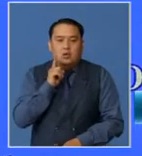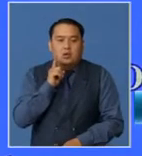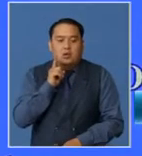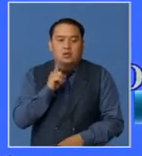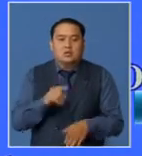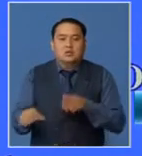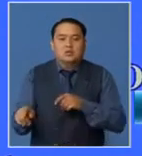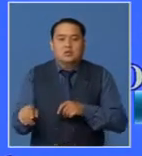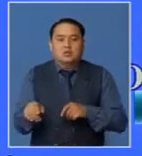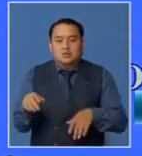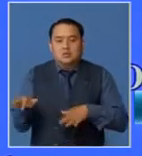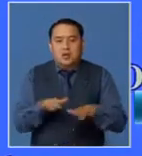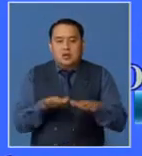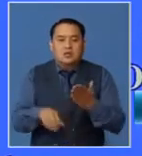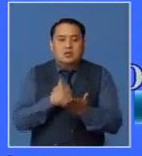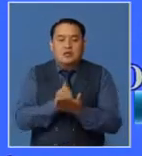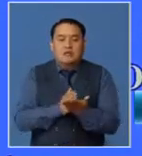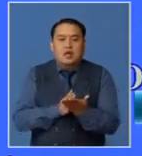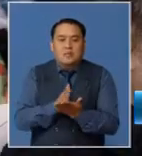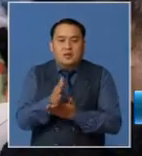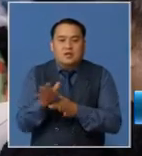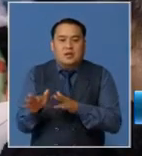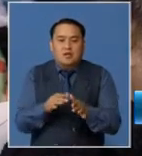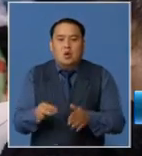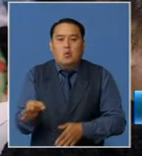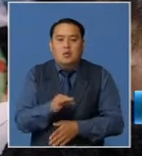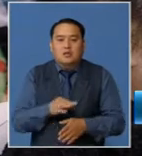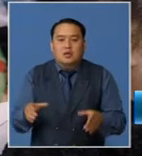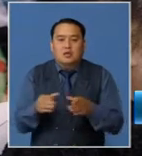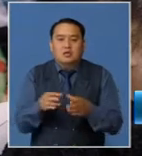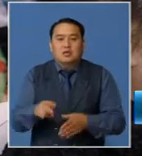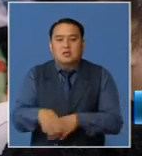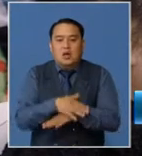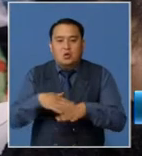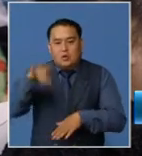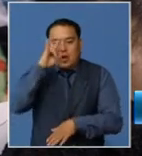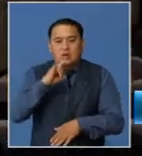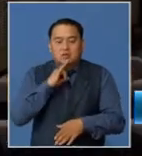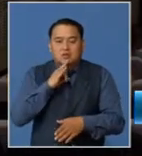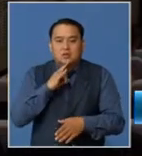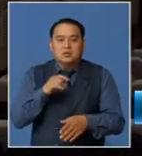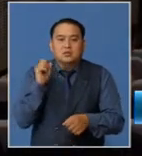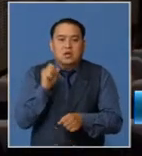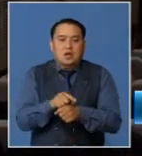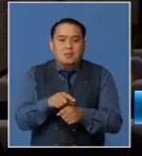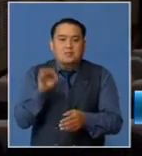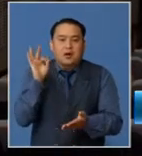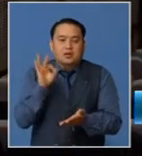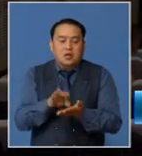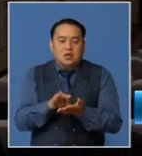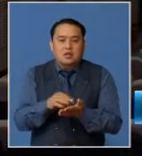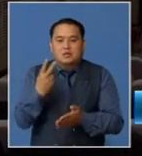На сессии рассматривали основные направления деятельности областной ассамблеи народа Казахстана в свете задач, поставленных